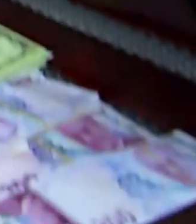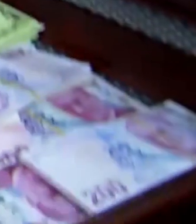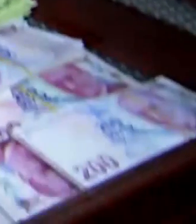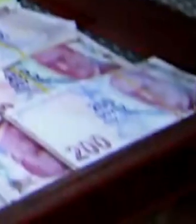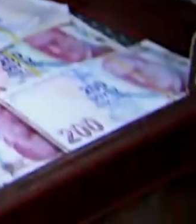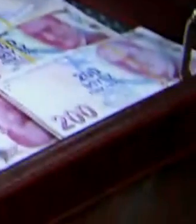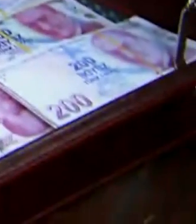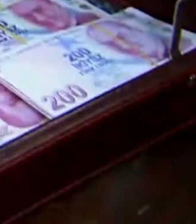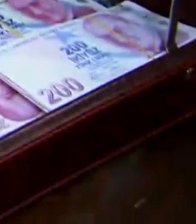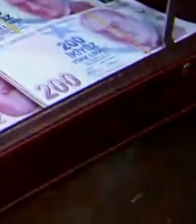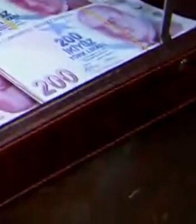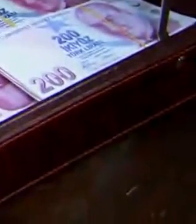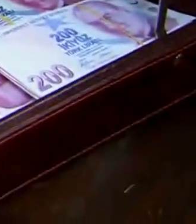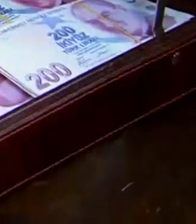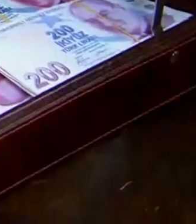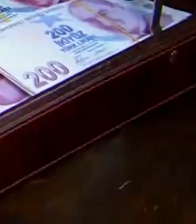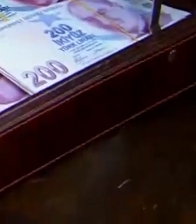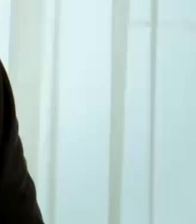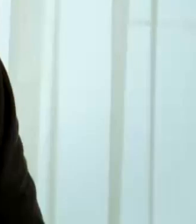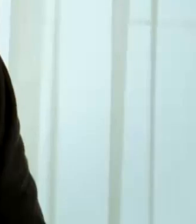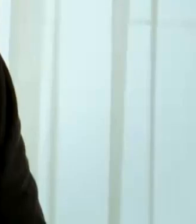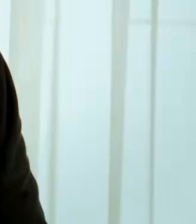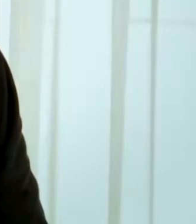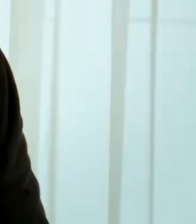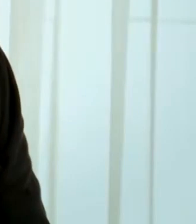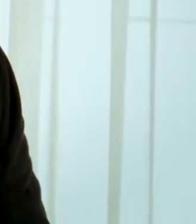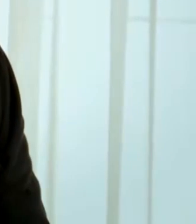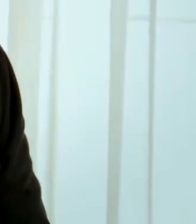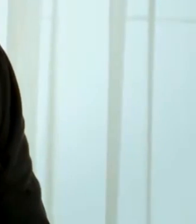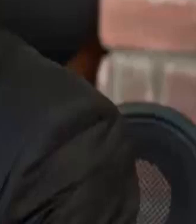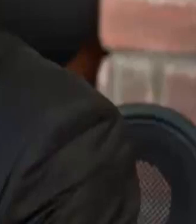Çantada deste deste dolarlar, 200 liralık banknotlar.